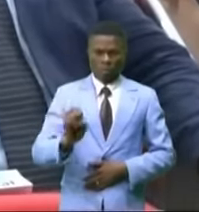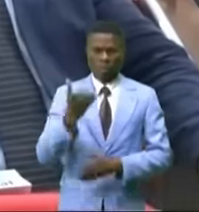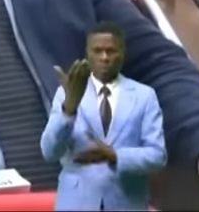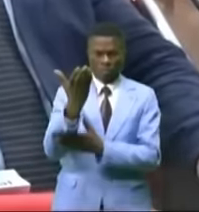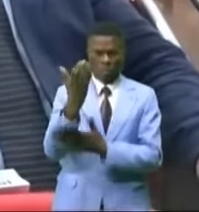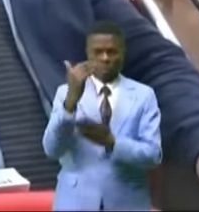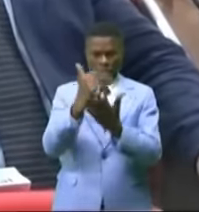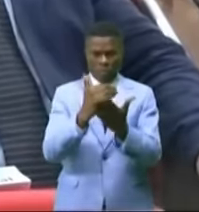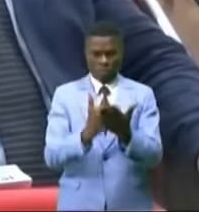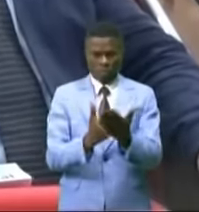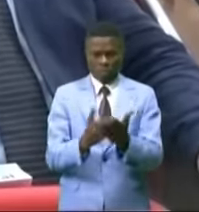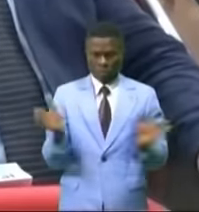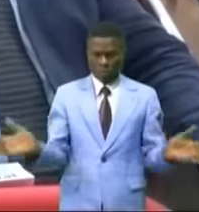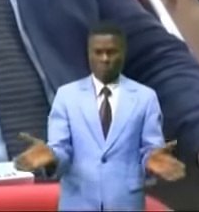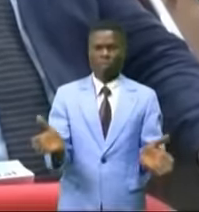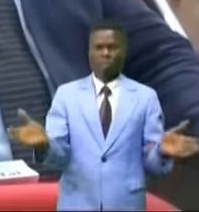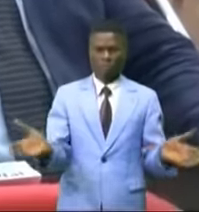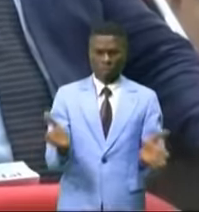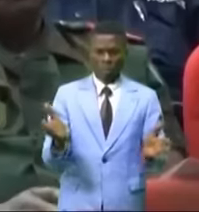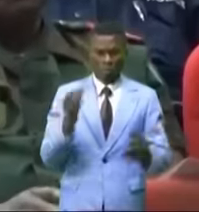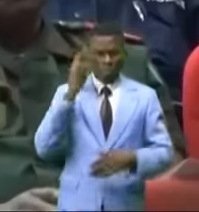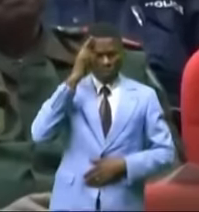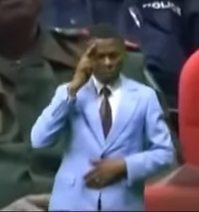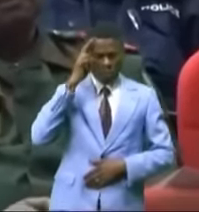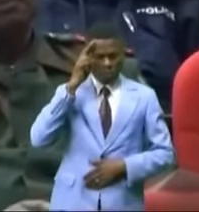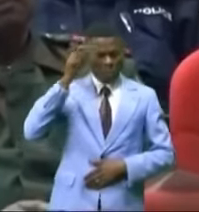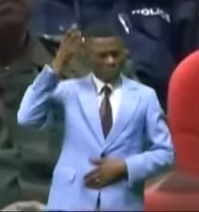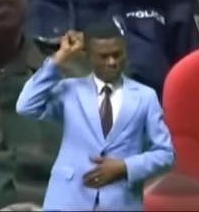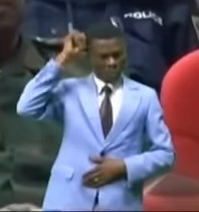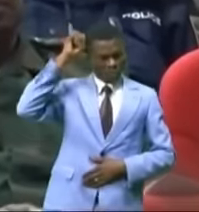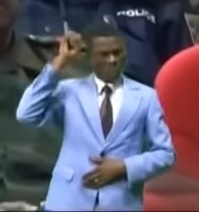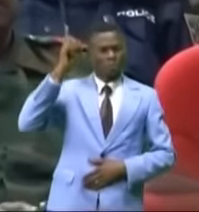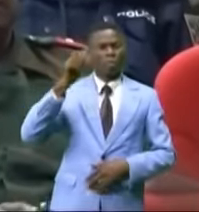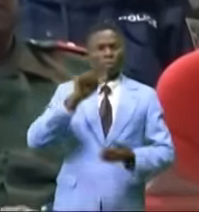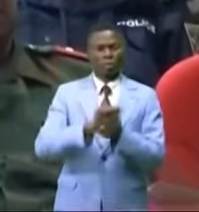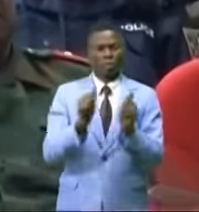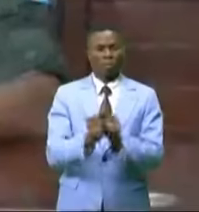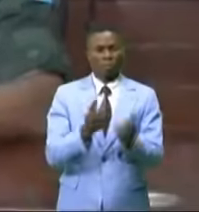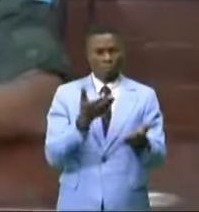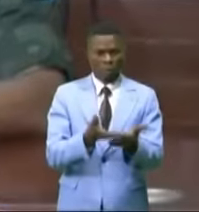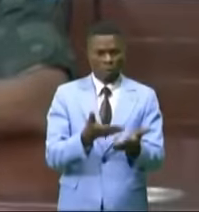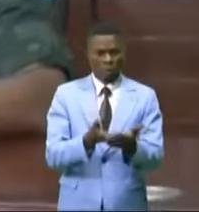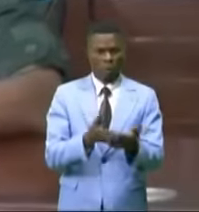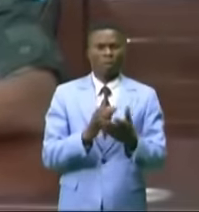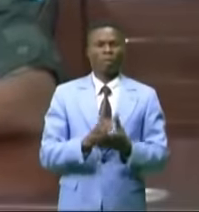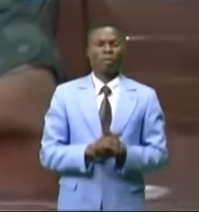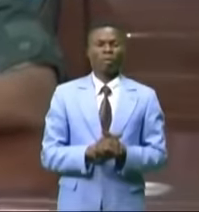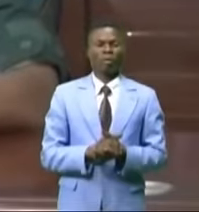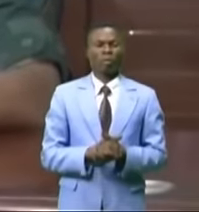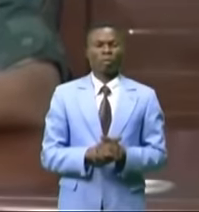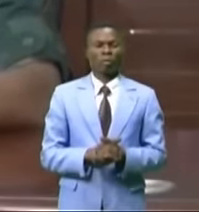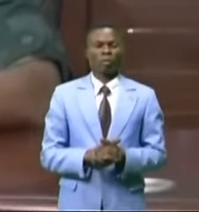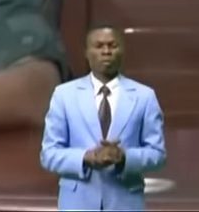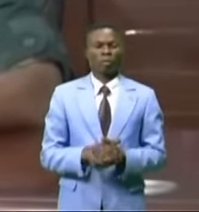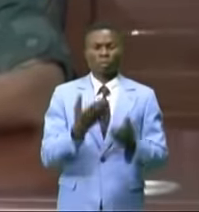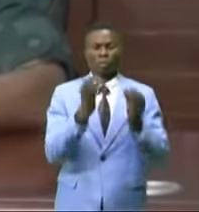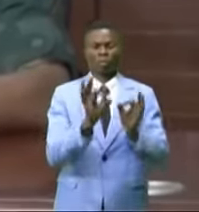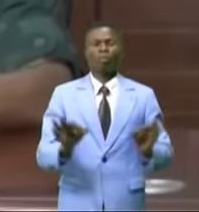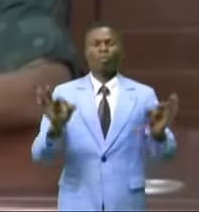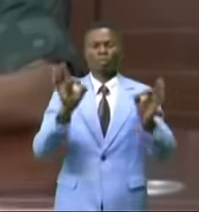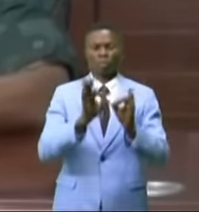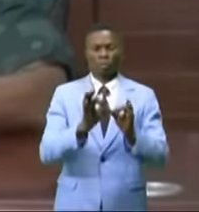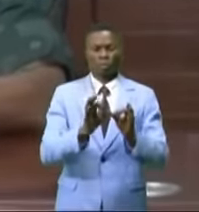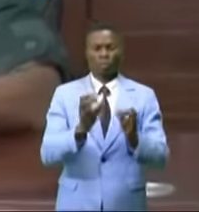recommandations iront renforcer les réflexions déjà entendues sur la question. Il est crucial de